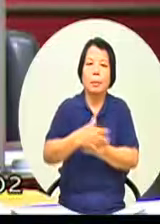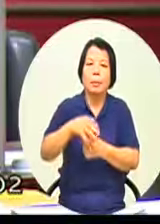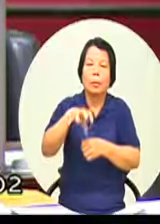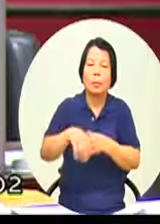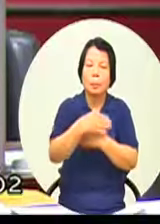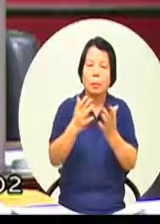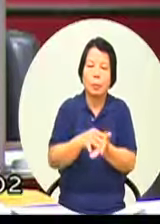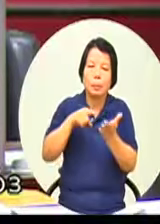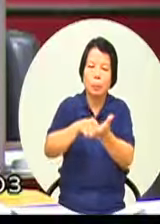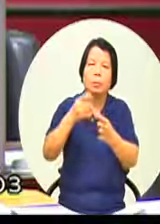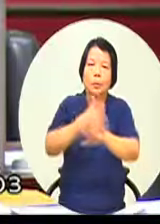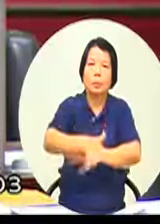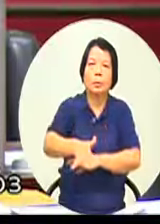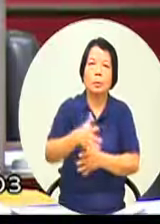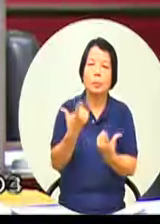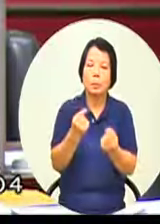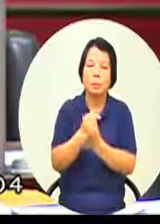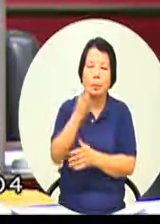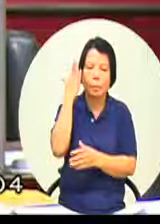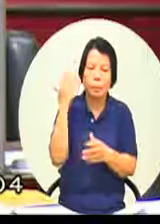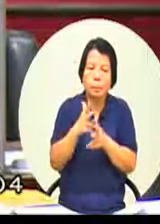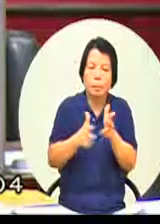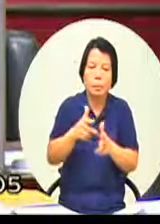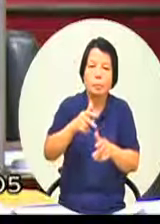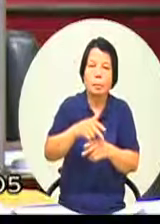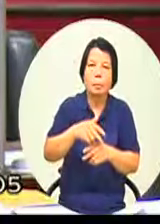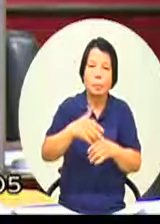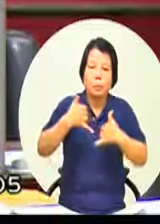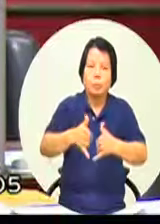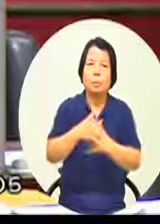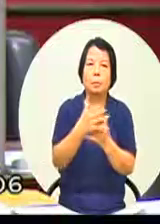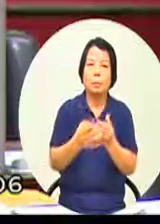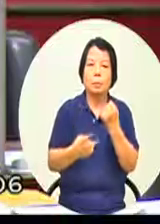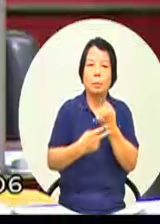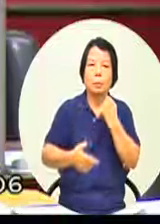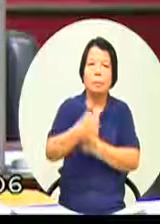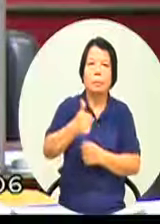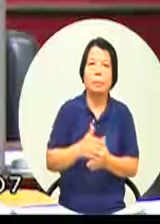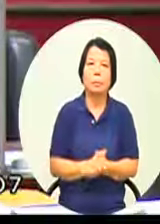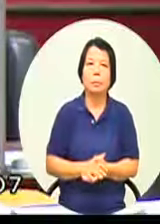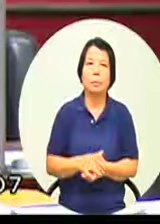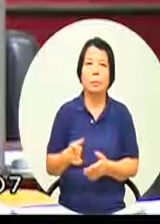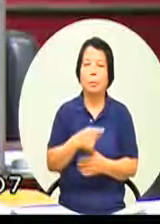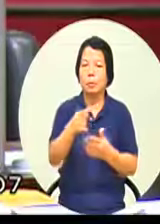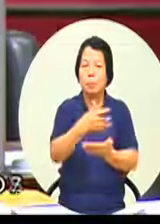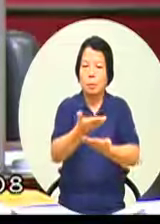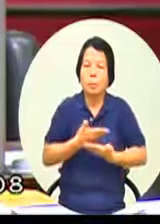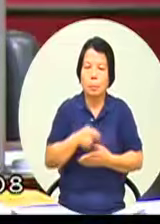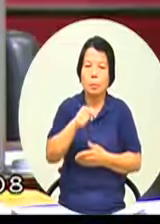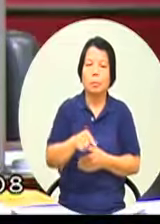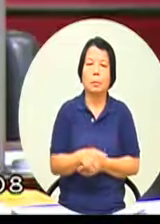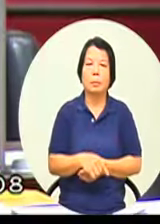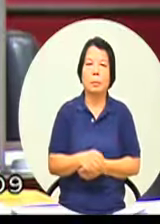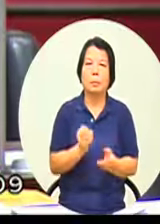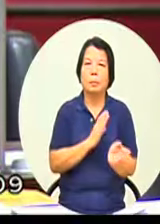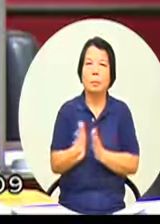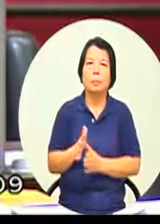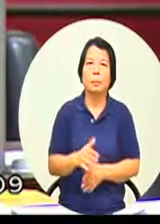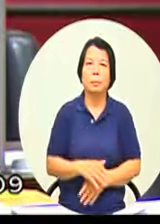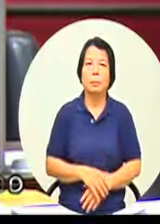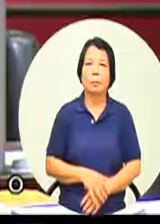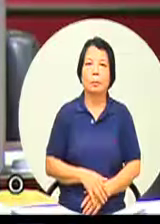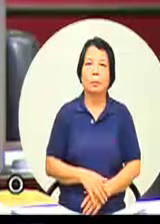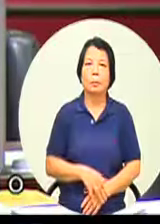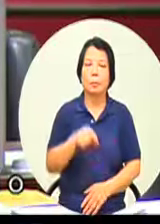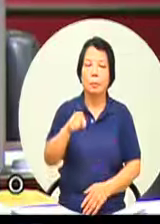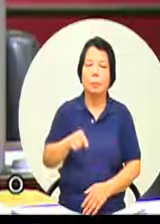清过了。 对啊，这个都已经有那个。 里长哈、哦，大家都没有办法接受这个事情，你知道吗？好，